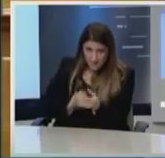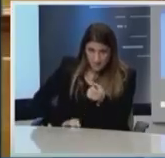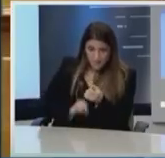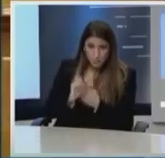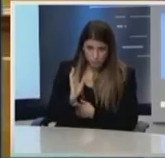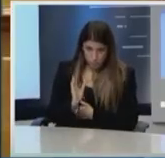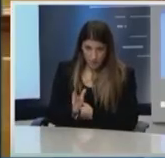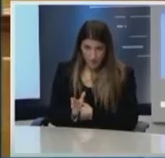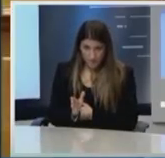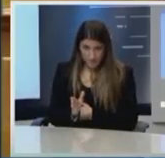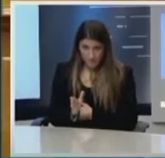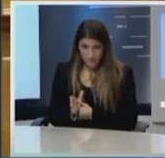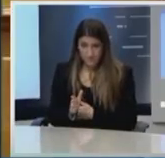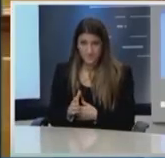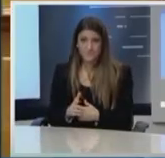υπερασπίσεως.